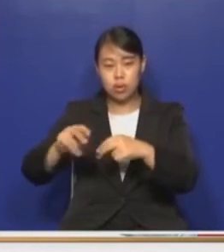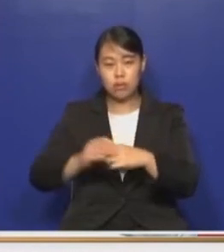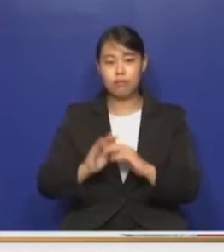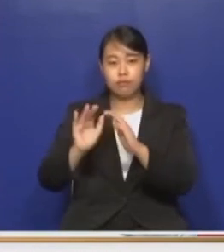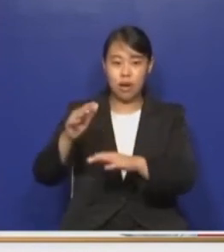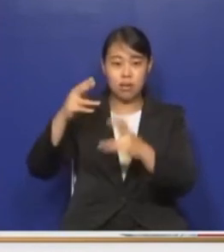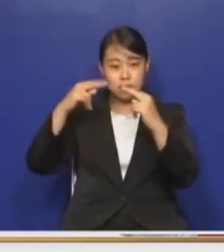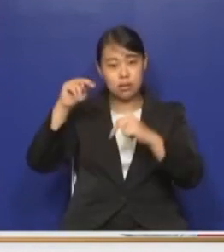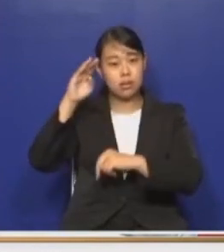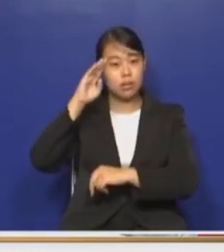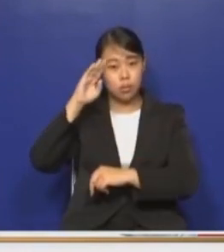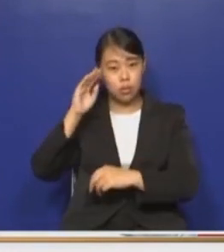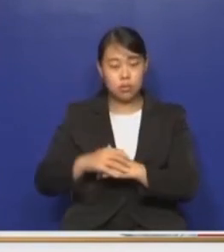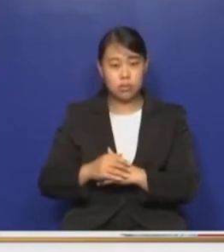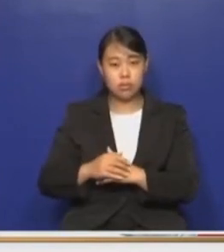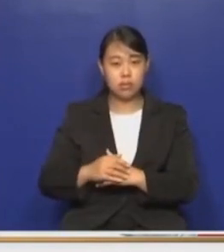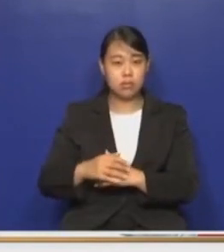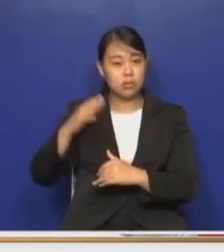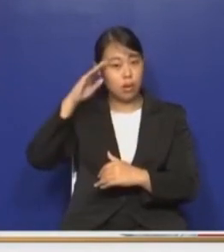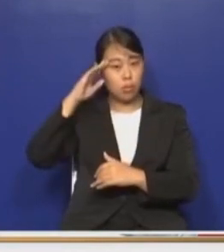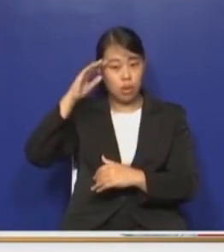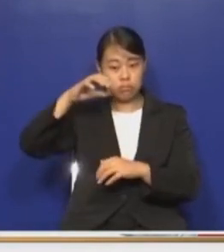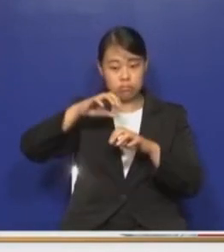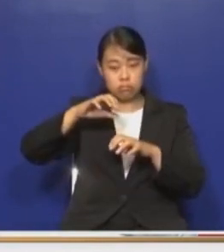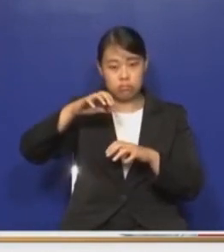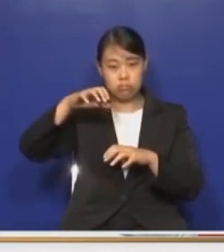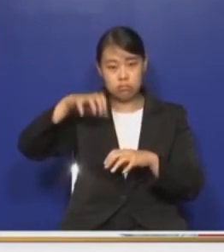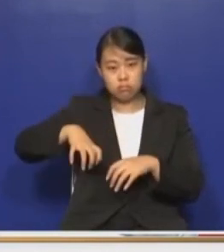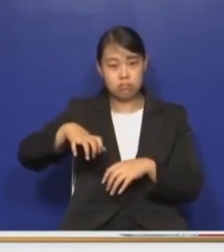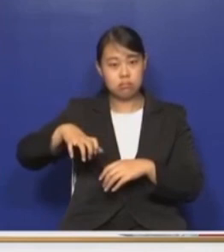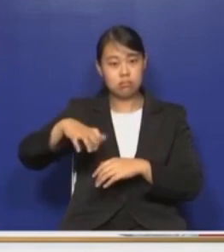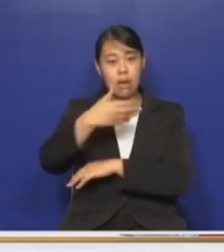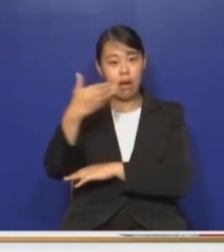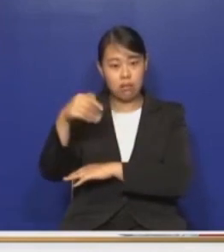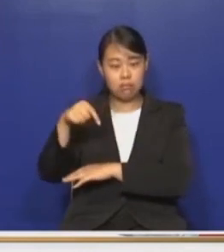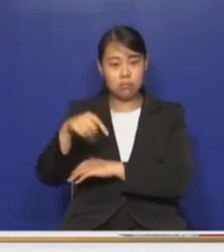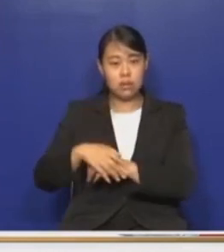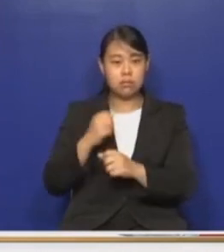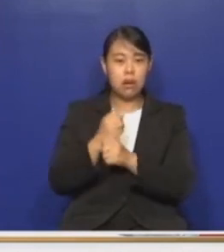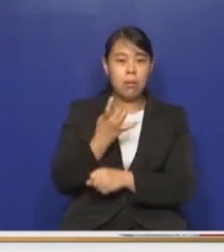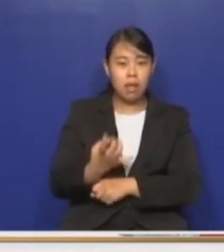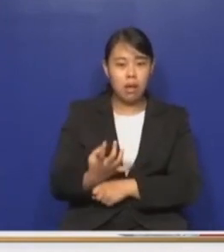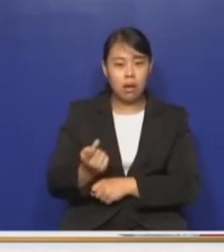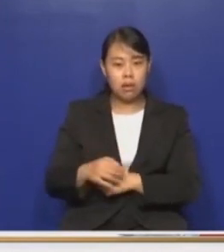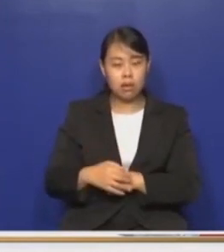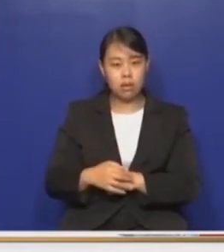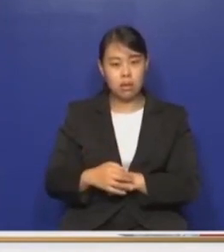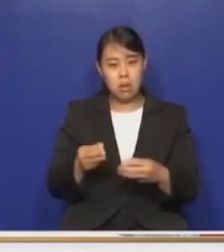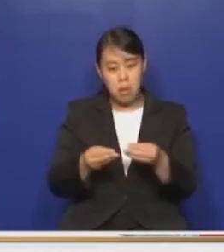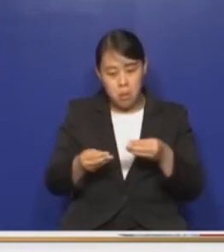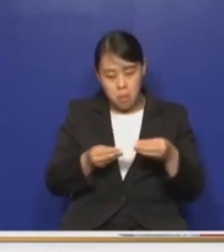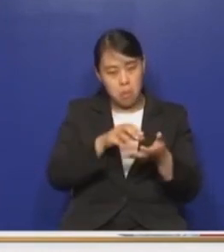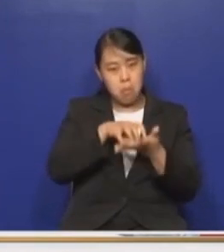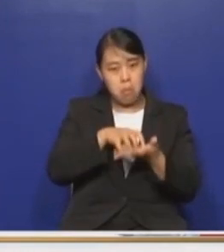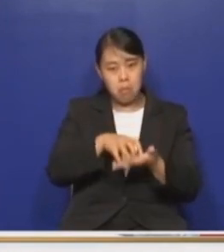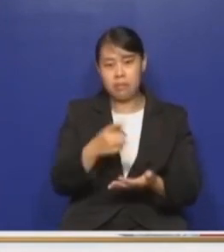กว่าสำนักงานตวจแสงชาทย์ท่านทำอะไรอยู่อย่าไปหั spark แต่เรื่องบอดเรื่องอะไรเลยวั